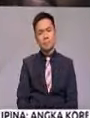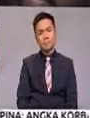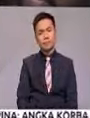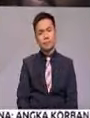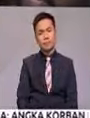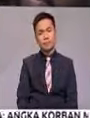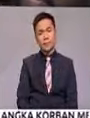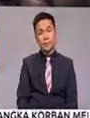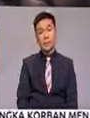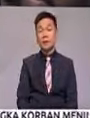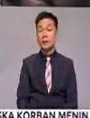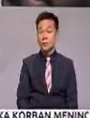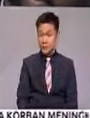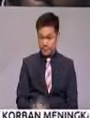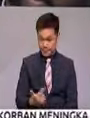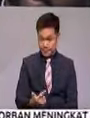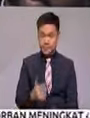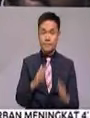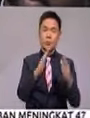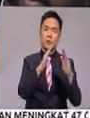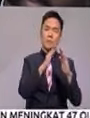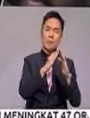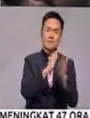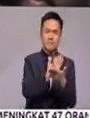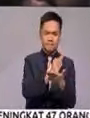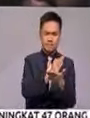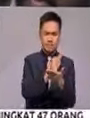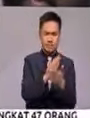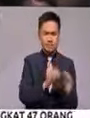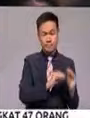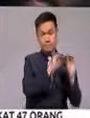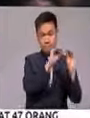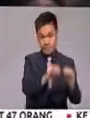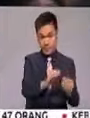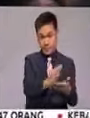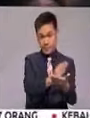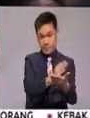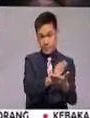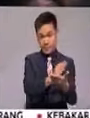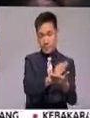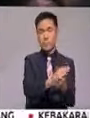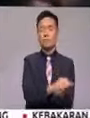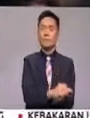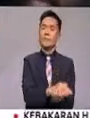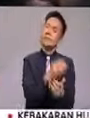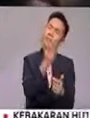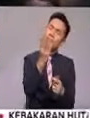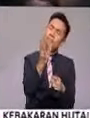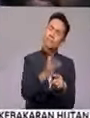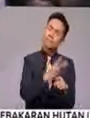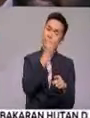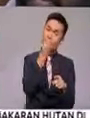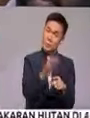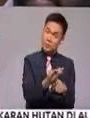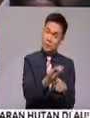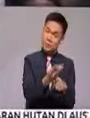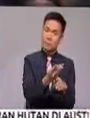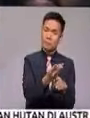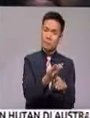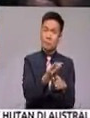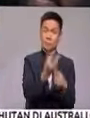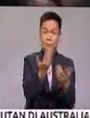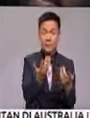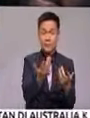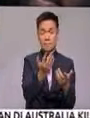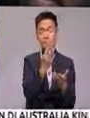Ini merupakan rumah transit yang mereka akan duduk selama 6 bulan pada asalnya. Dia